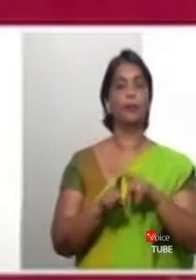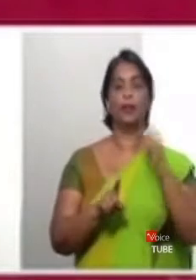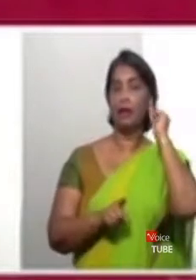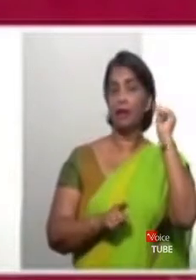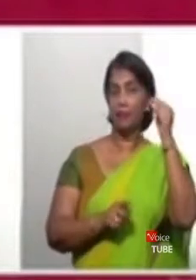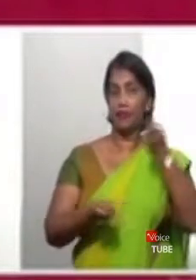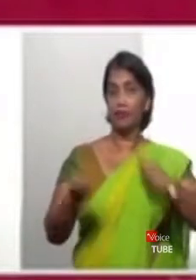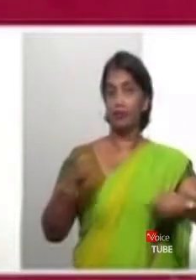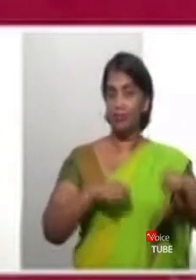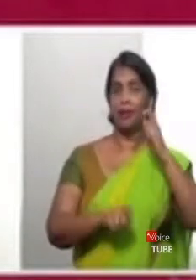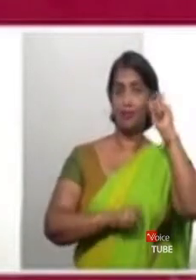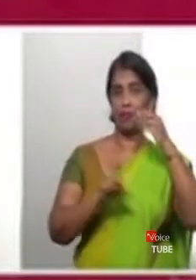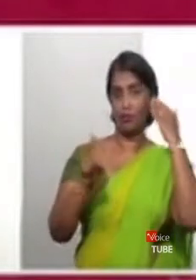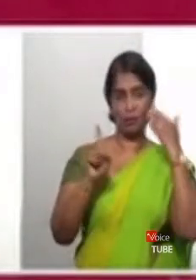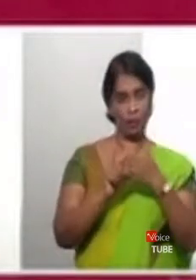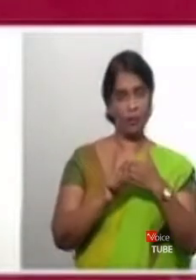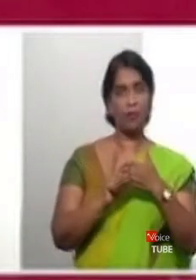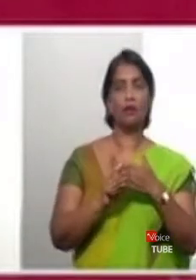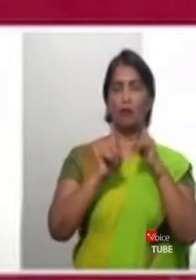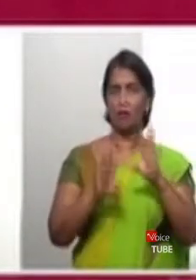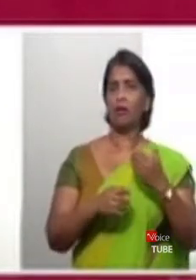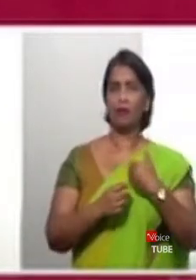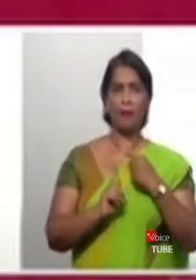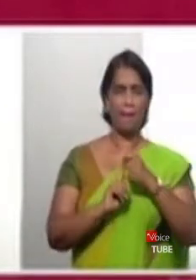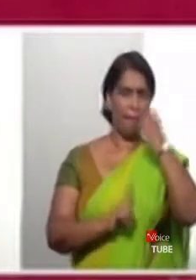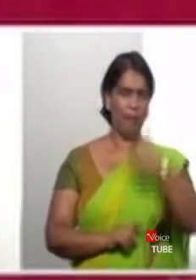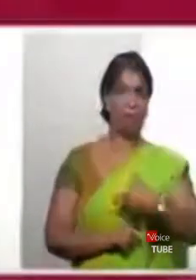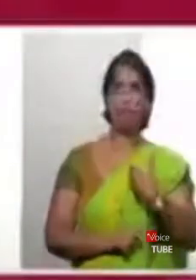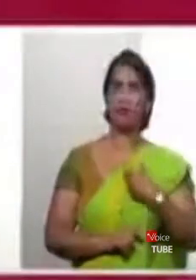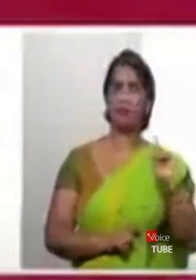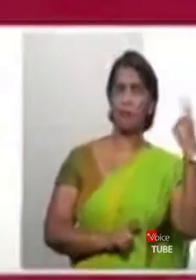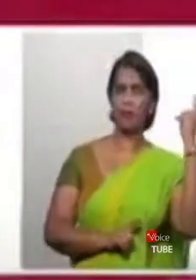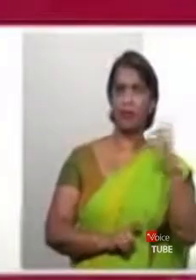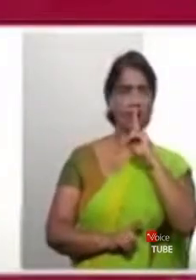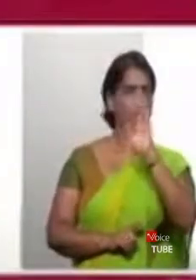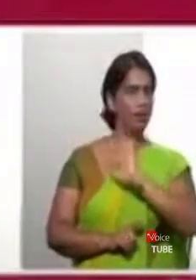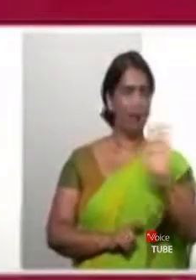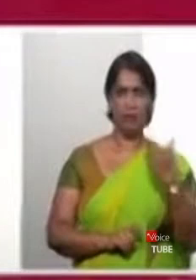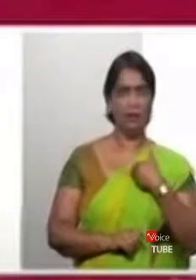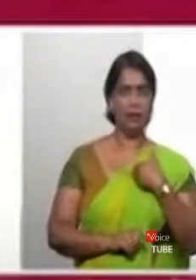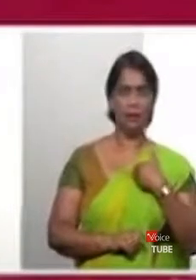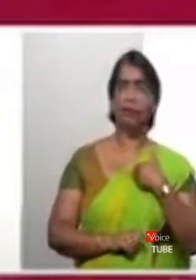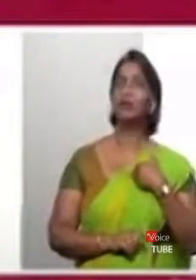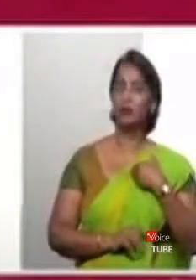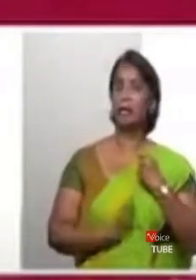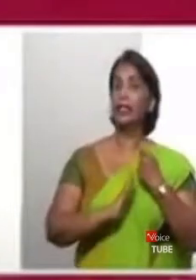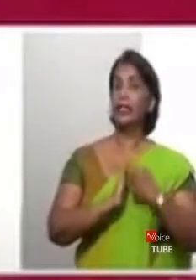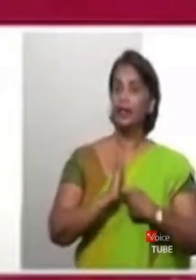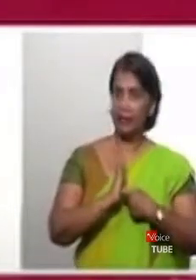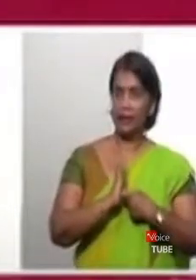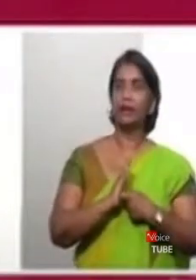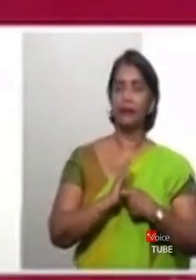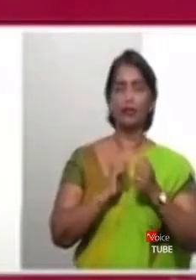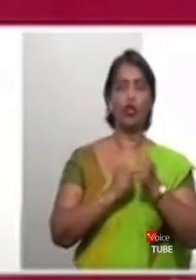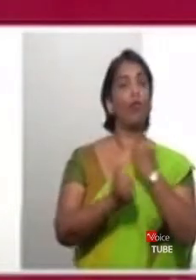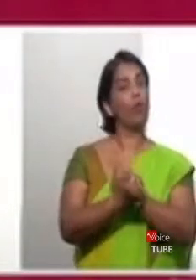මැණික් කර්මාන්තයේ දෙන අය සම්බන්ධයෙන්. එහෙම මම පෞද්ගලිකව එහෙම නියෝග දීලත් නැහැ, එහෙම කරලත් නැහැ.